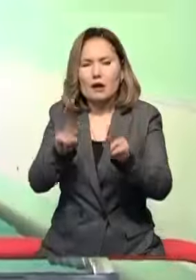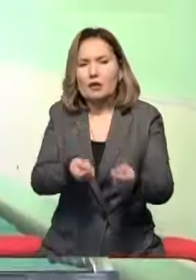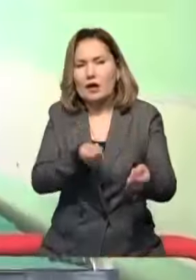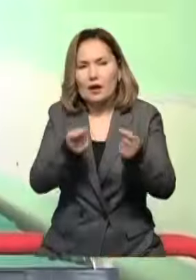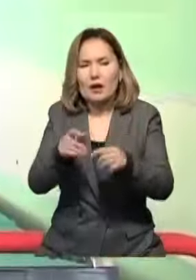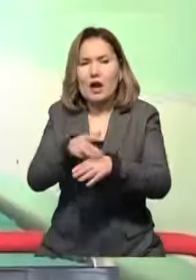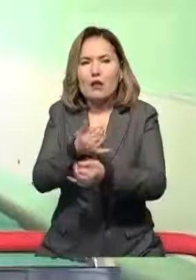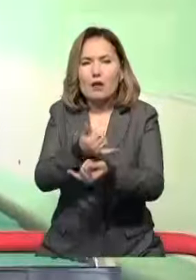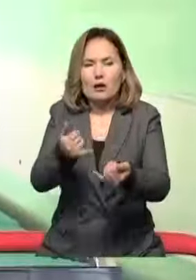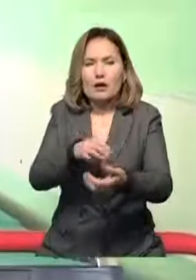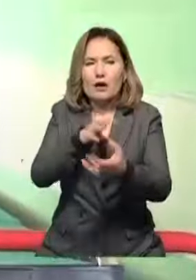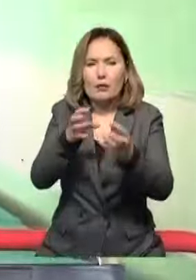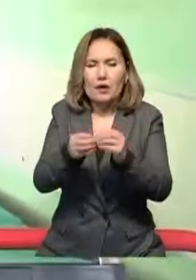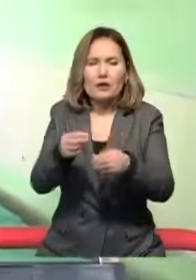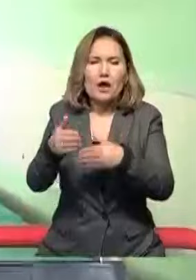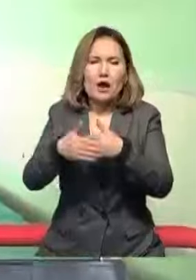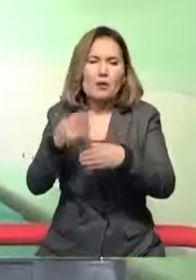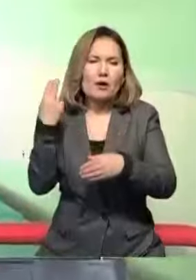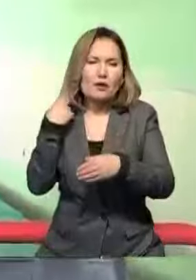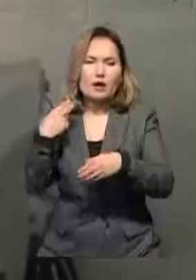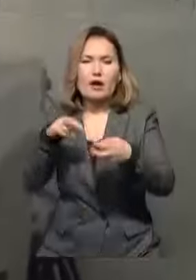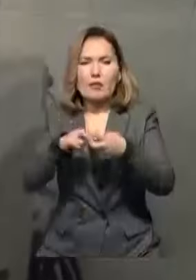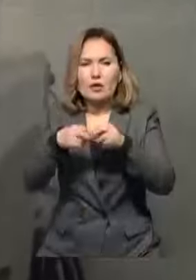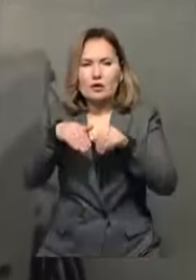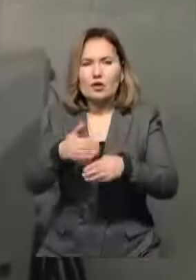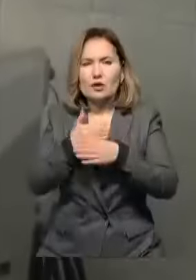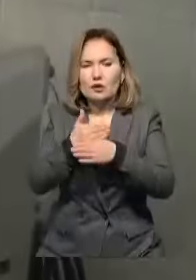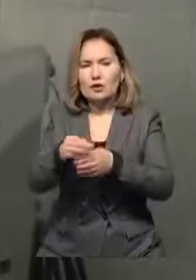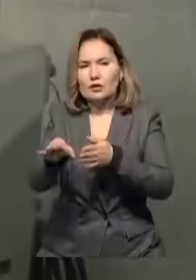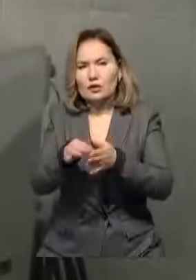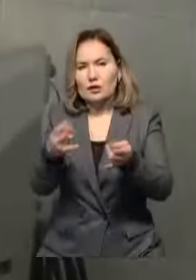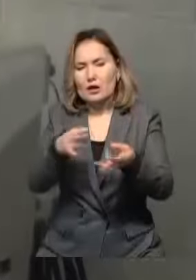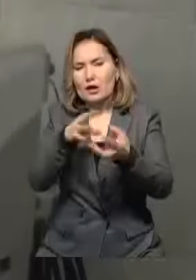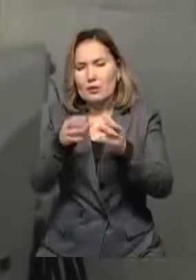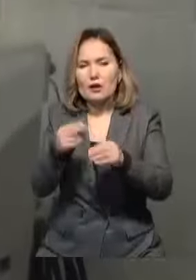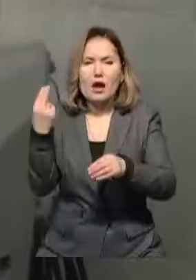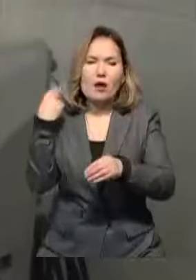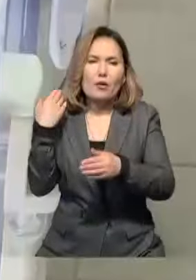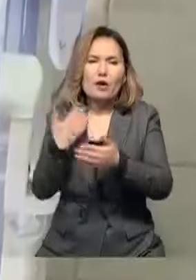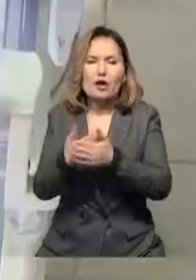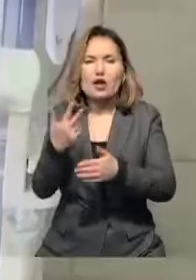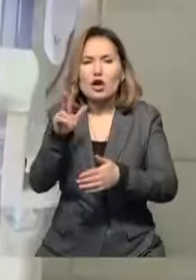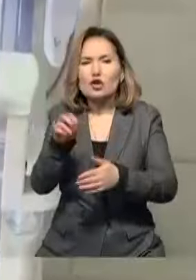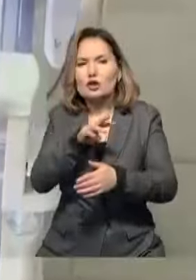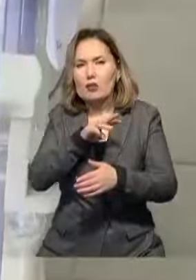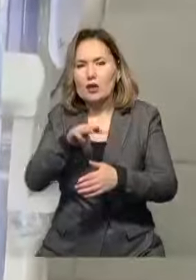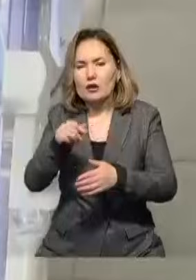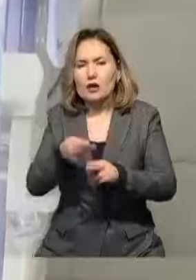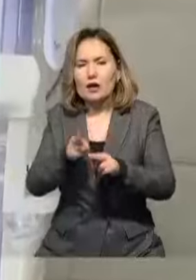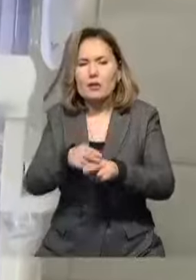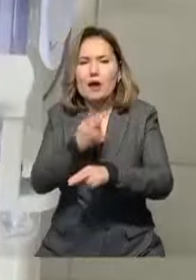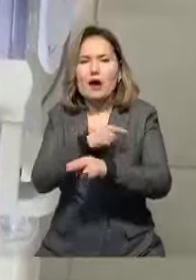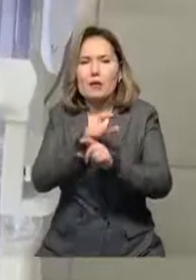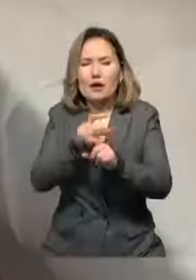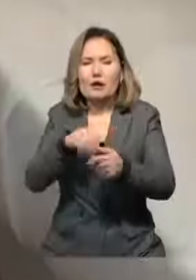мен қызмет көрсетушілер алдындағы қарызын өтеу мәселесі дереу шешуді қажет етеді. Берешегі шамамен 300 миллион теңге.